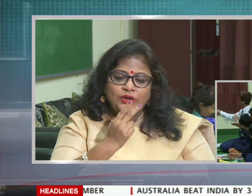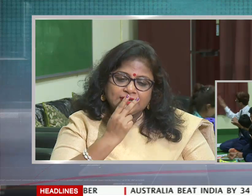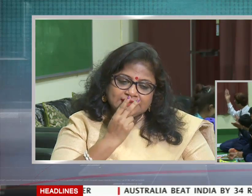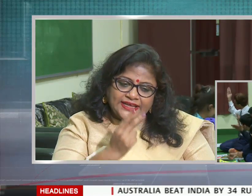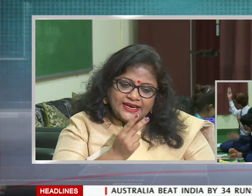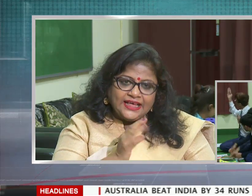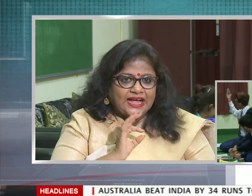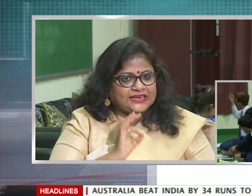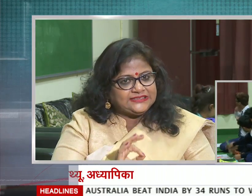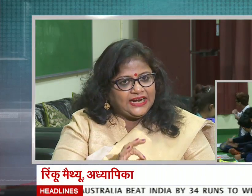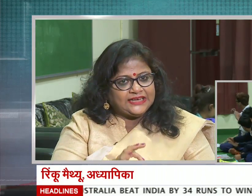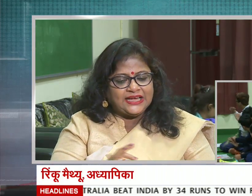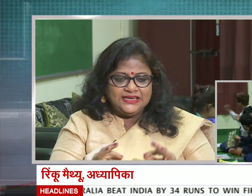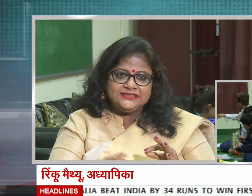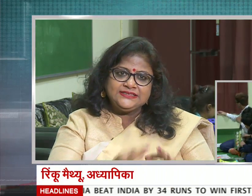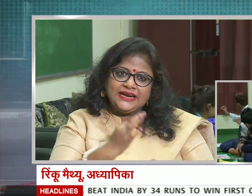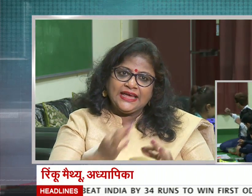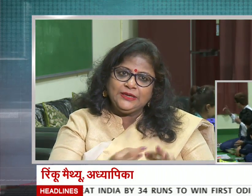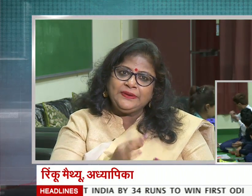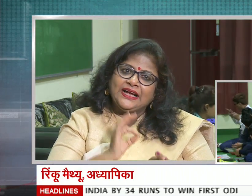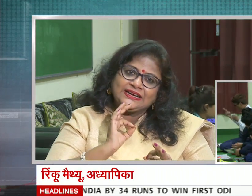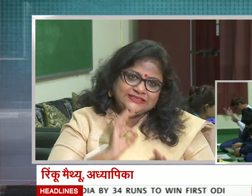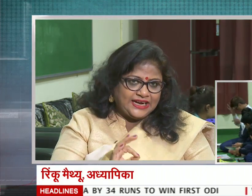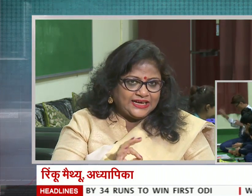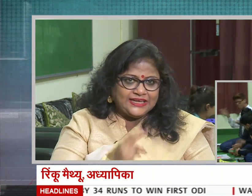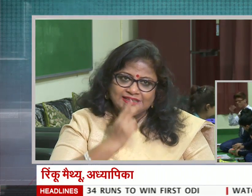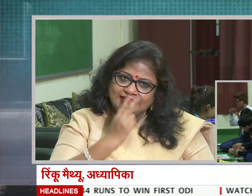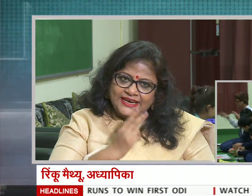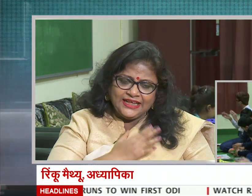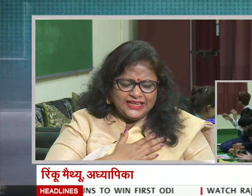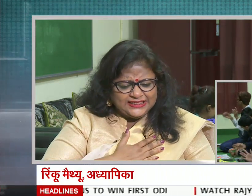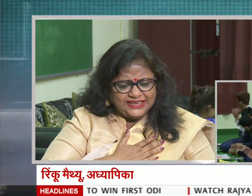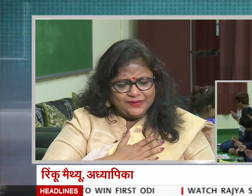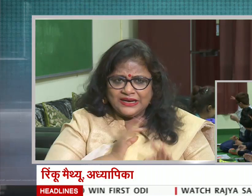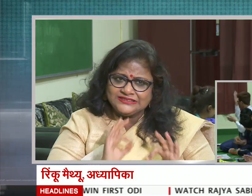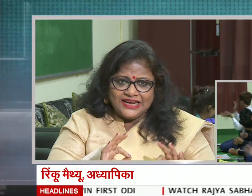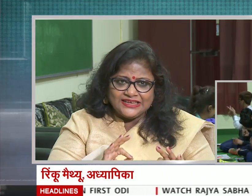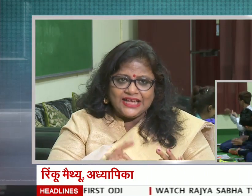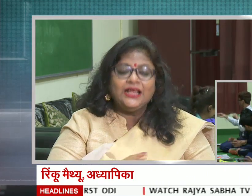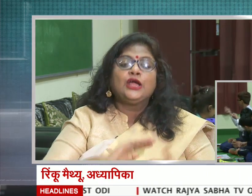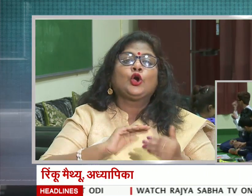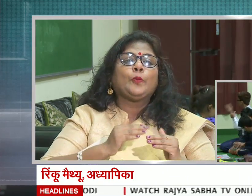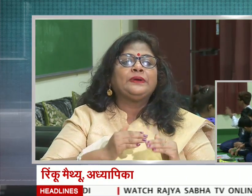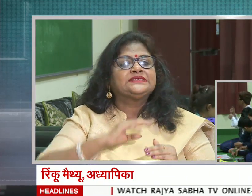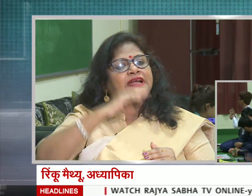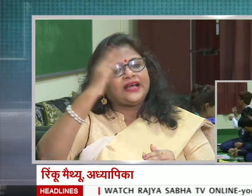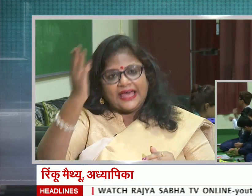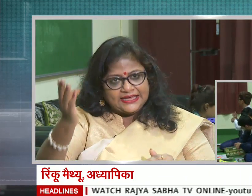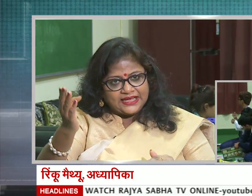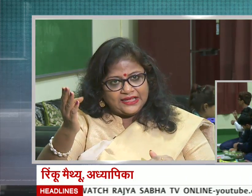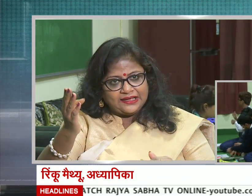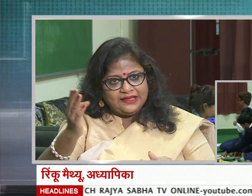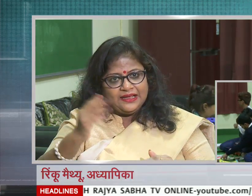टीचर तो टेकड़े अच्छा लगता है, चिड़ाई भी अच्छा लगता है, टेकड़े। मैं बलवंतराय विद्या भवन